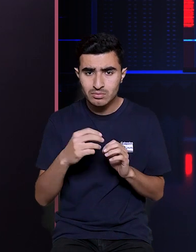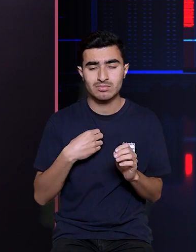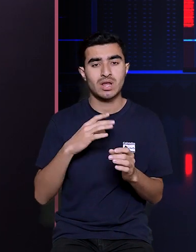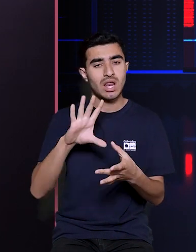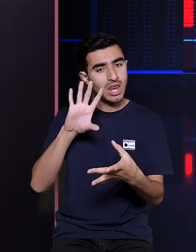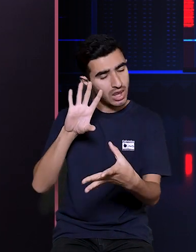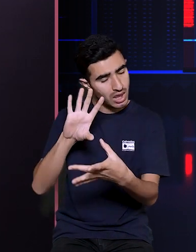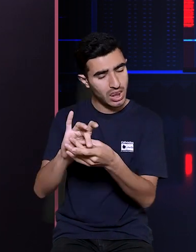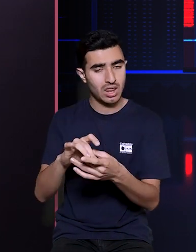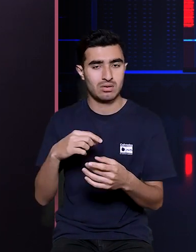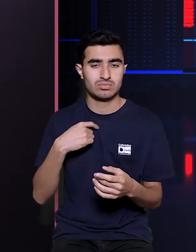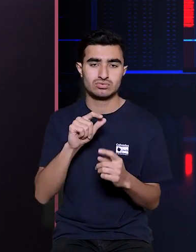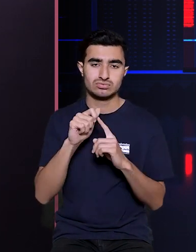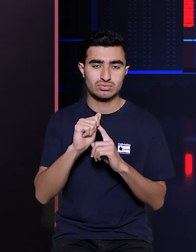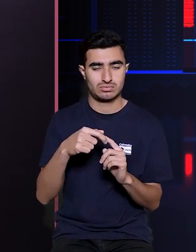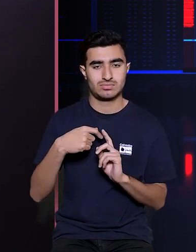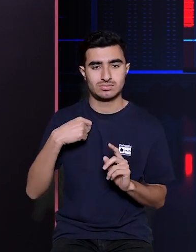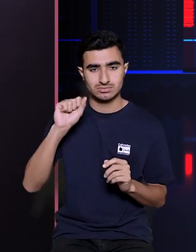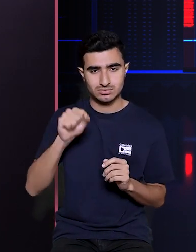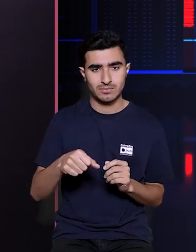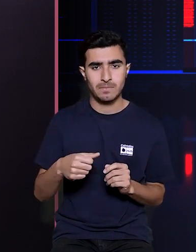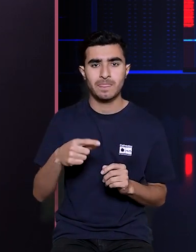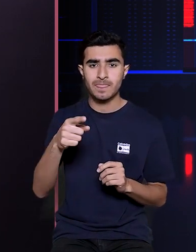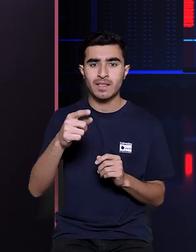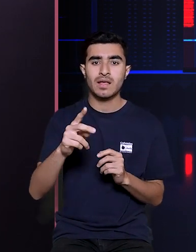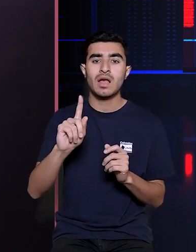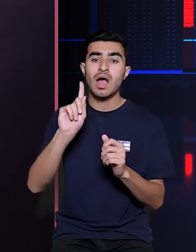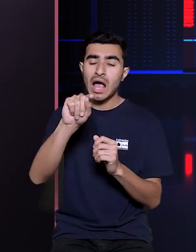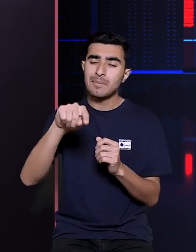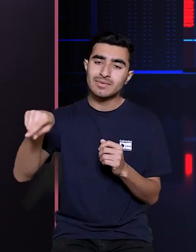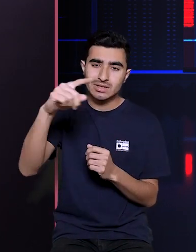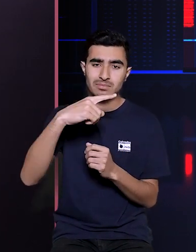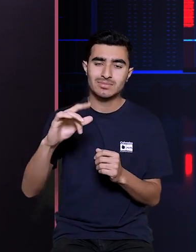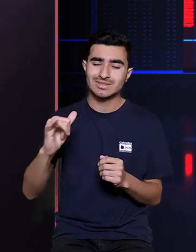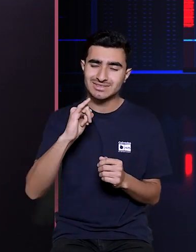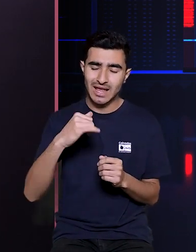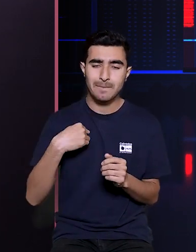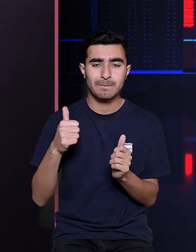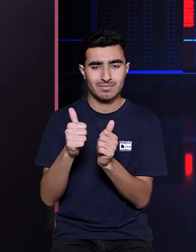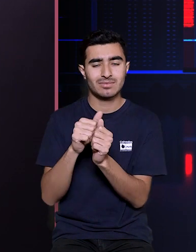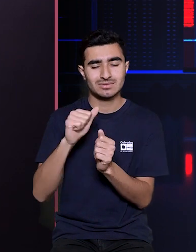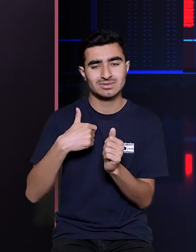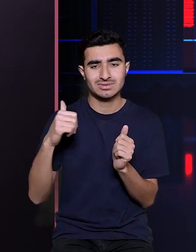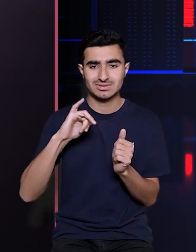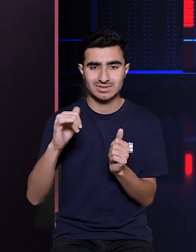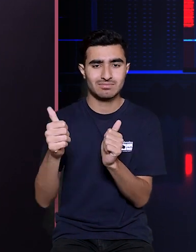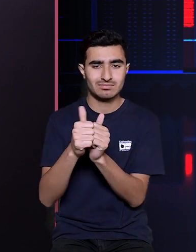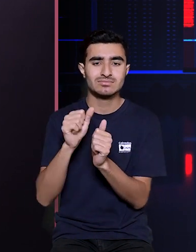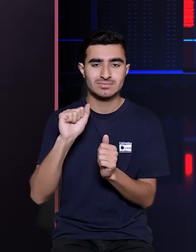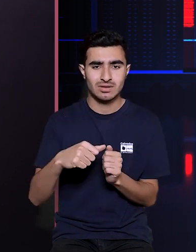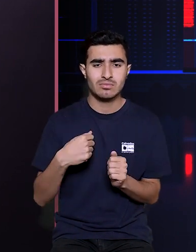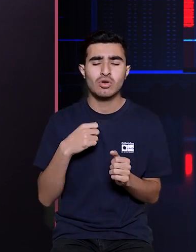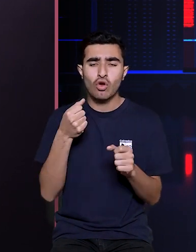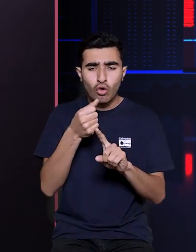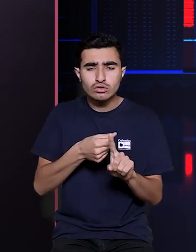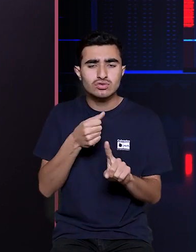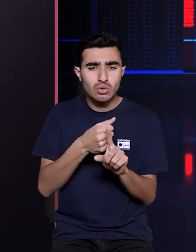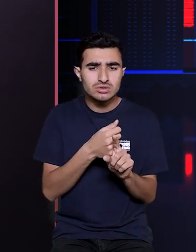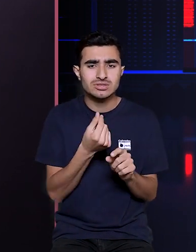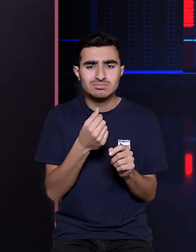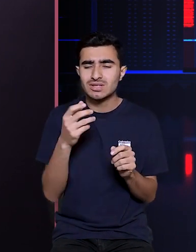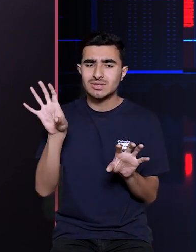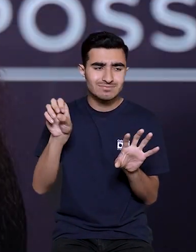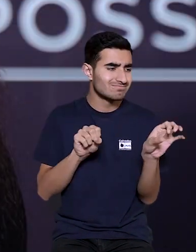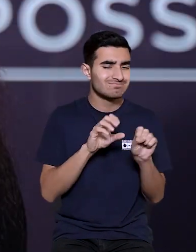हूँ, मेरा उससे एक नाता और रिश्ता ज़रूर जुड़ जाता है। वो मुझे अपने से लगने लगते हैं। मैं कोशिश करती हूँ कहाँ से इकट्ठे